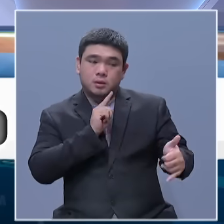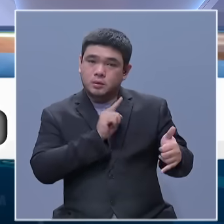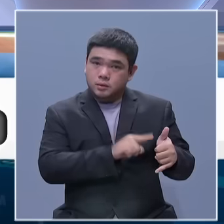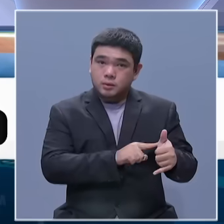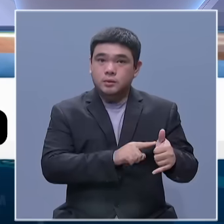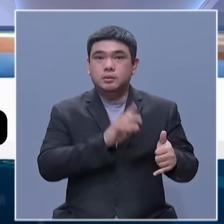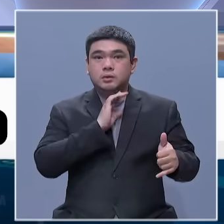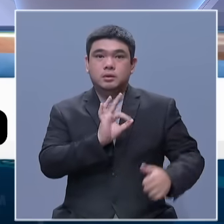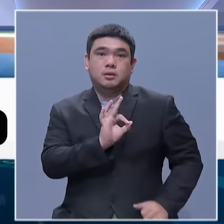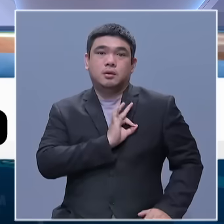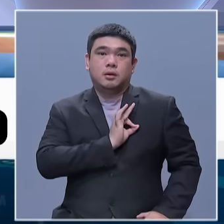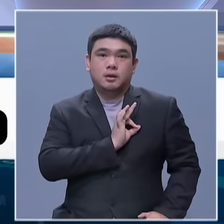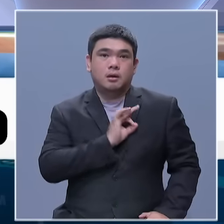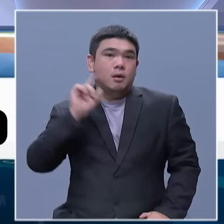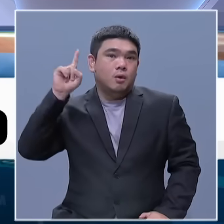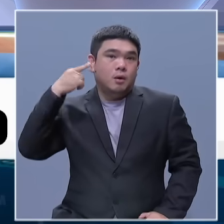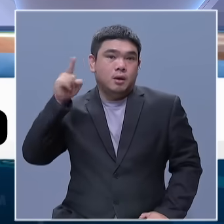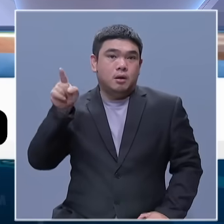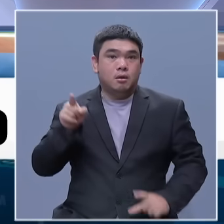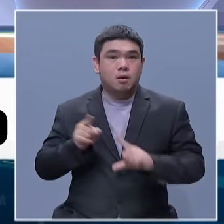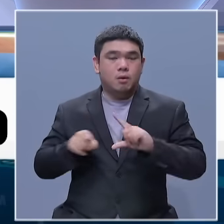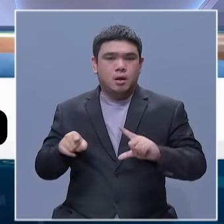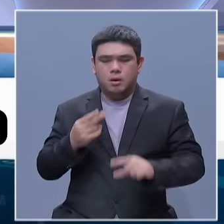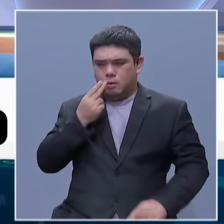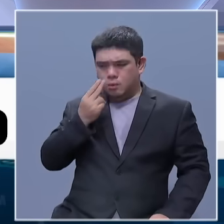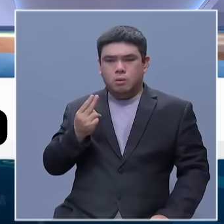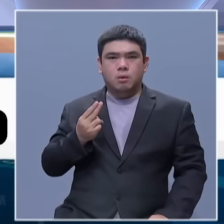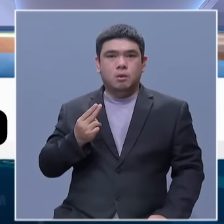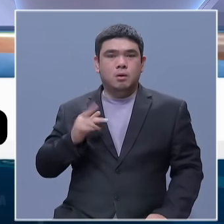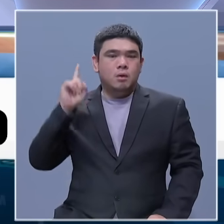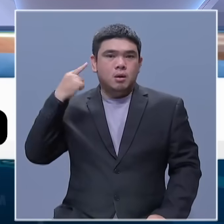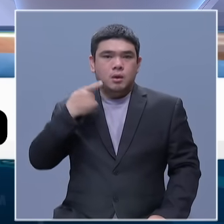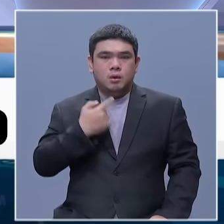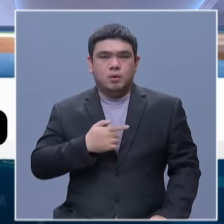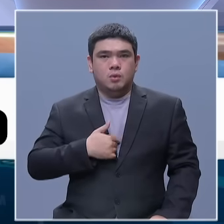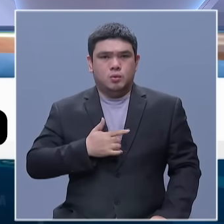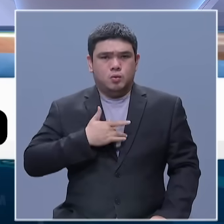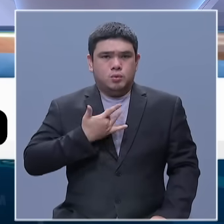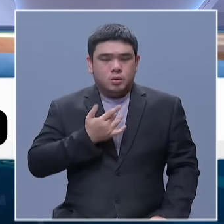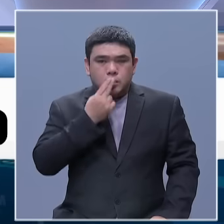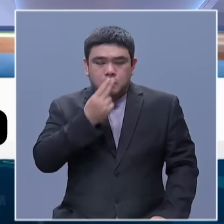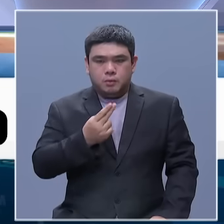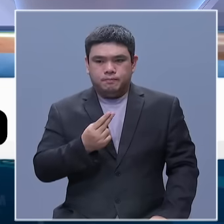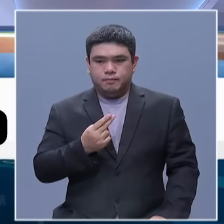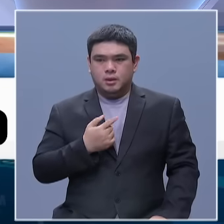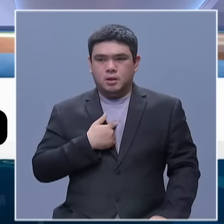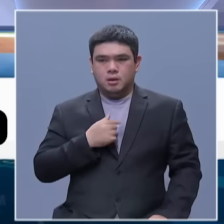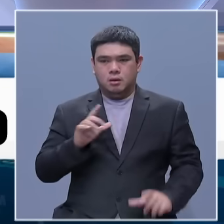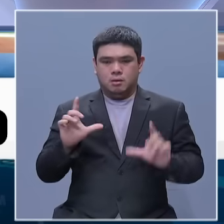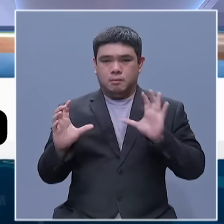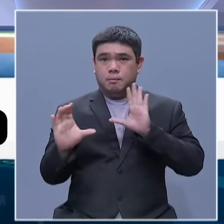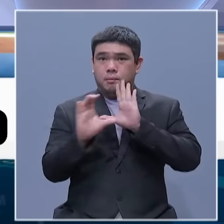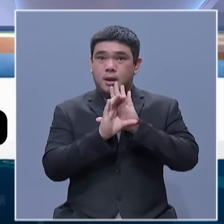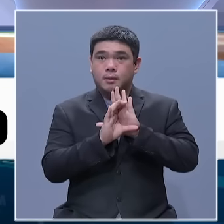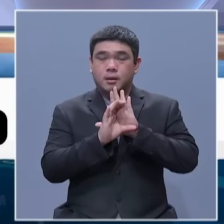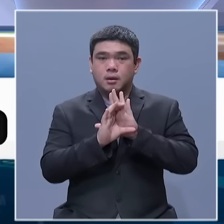าสมาชิกที่เป็นผู้หญิงของพักก้าวไกลอ่ะสุภาพสตรีแต่ละท่านเนี่ยมีการแสดงออกบางท่านถึงขั้นเปลี่ยนรูปโปรไฟล์